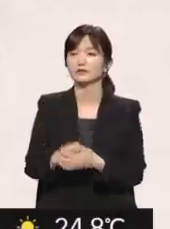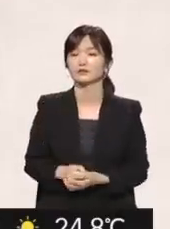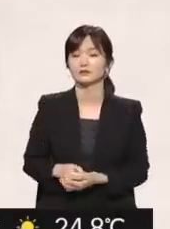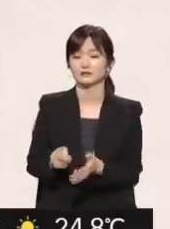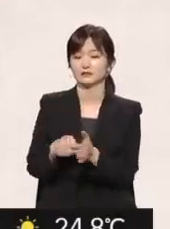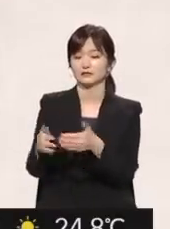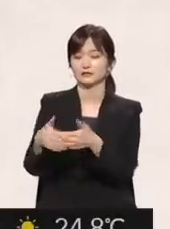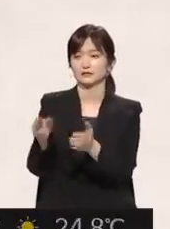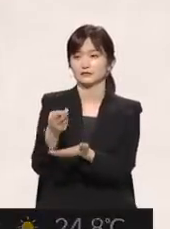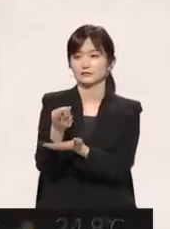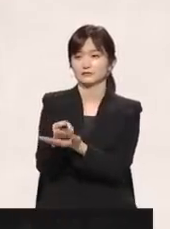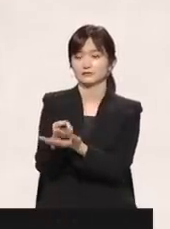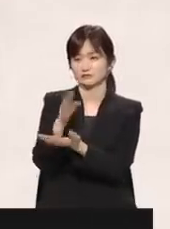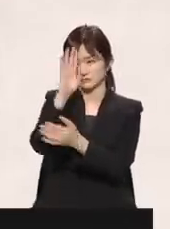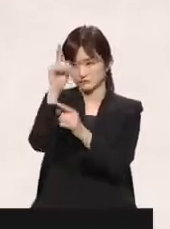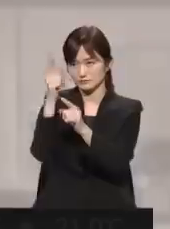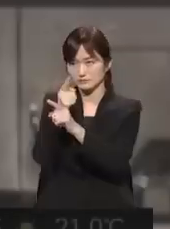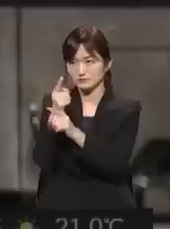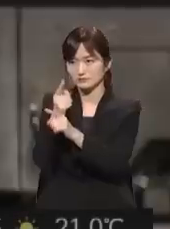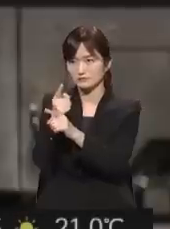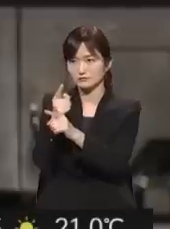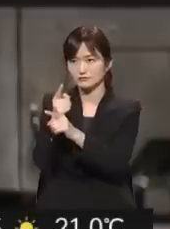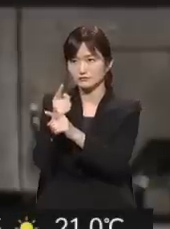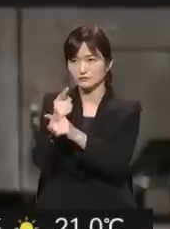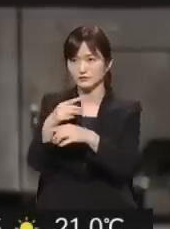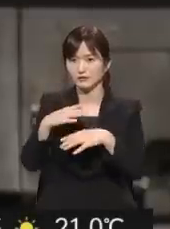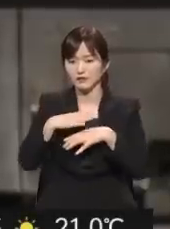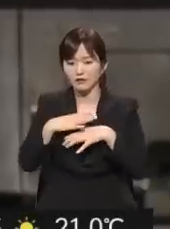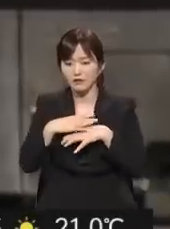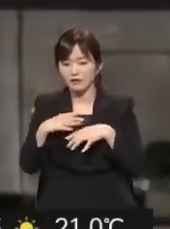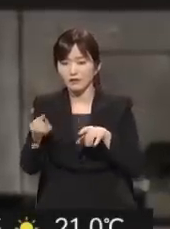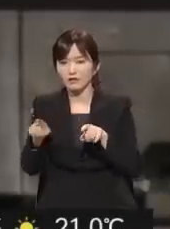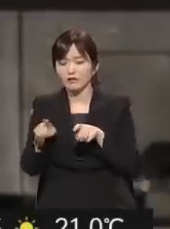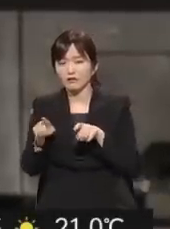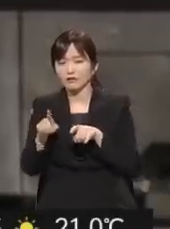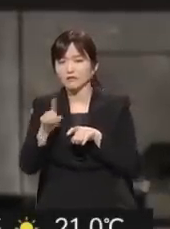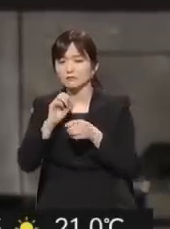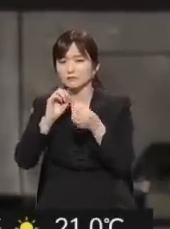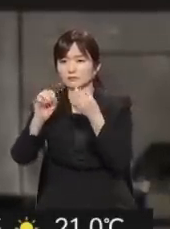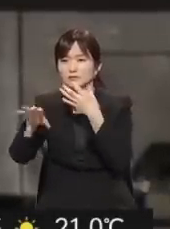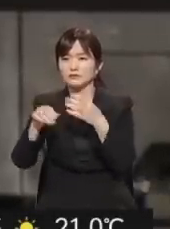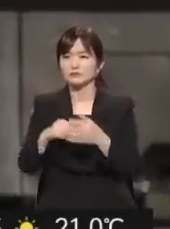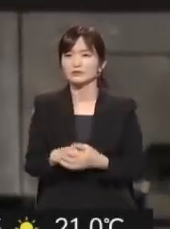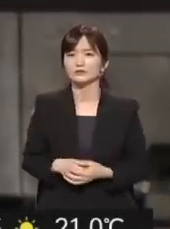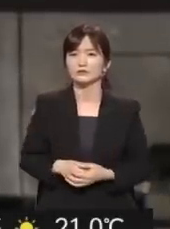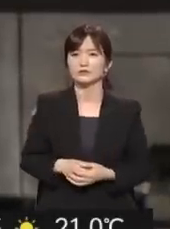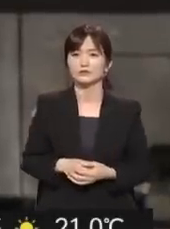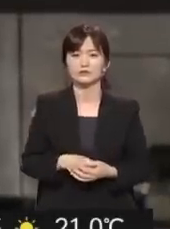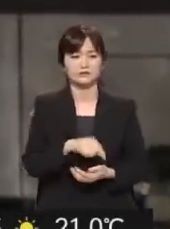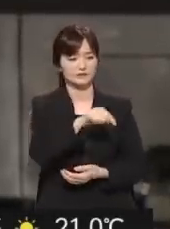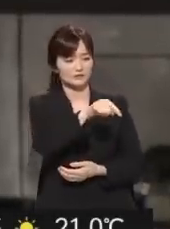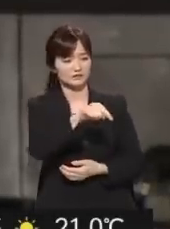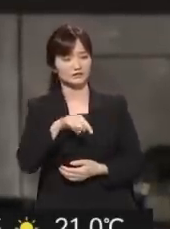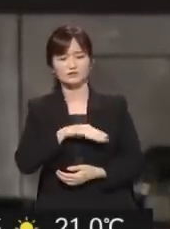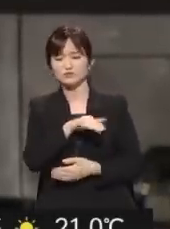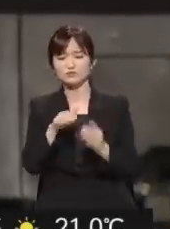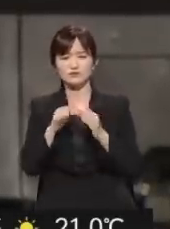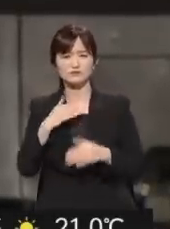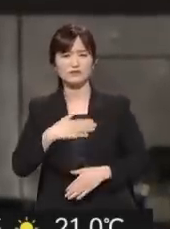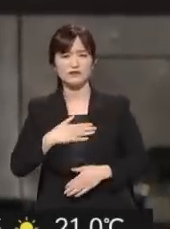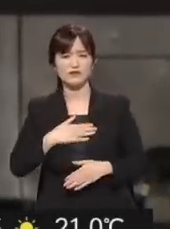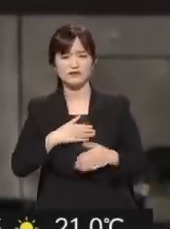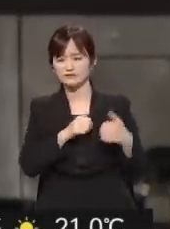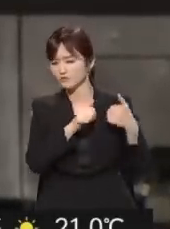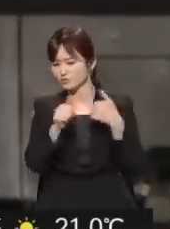맞았어이 막 치료를 받고 있는데도 뭐 겁에 질려서 그렇게 얘기를 한 거 같은데 저 쟤들이 우리 집 안다 나 쫓아와서 뭐